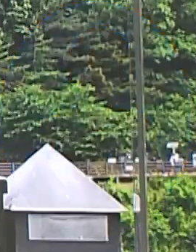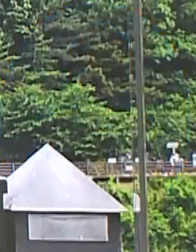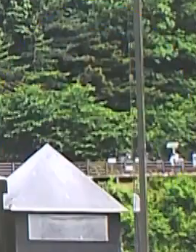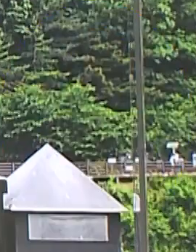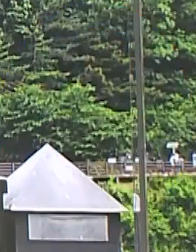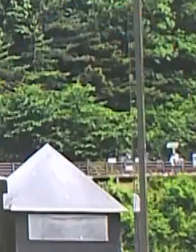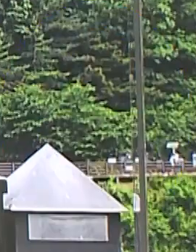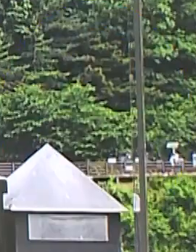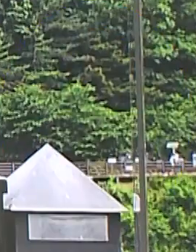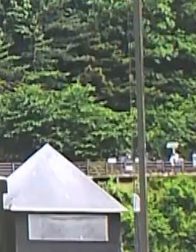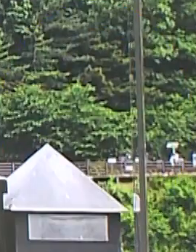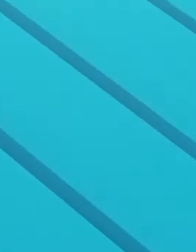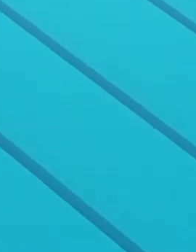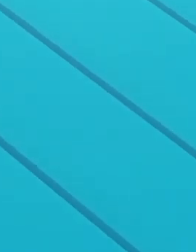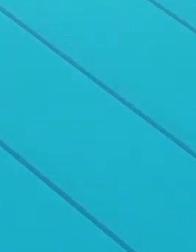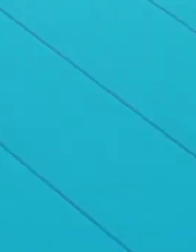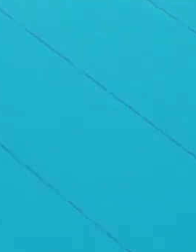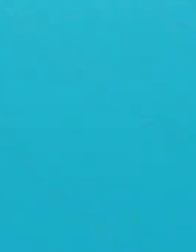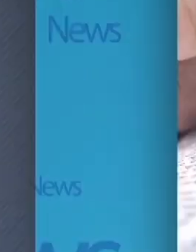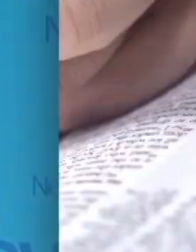포항 스튜디오였습니다.